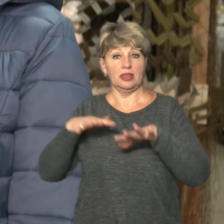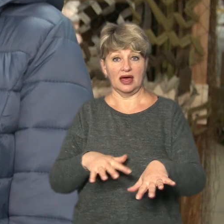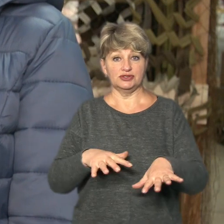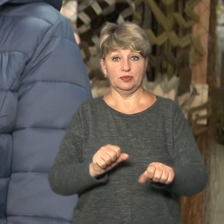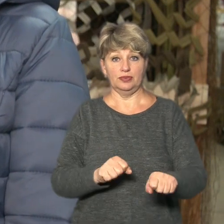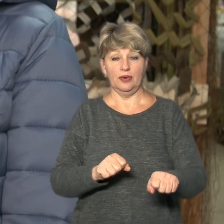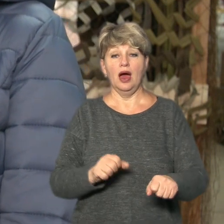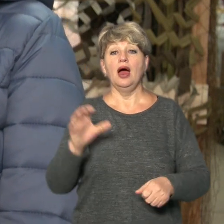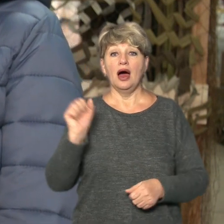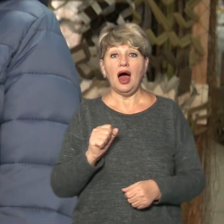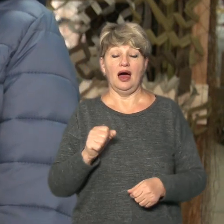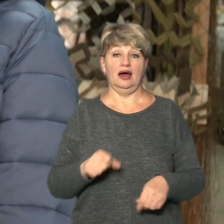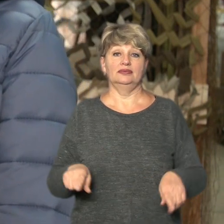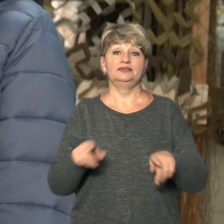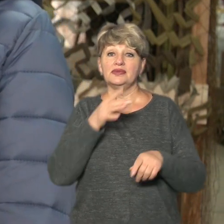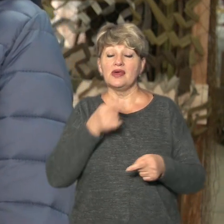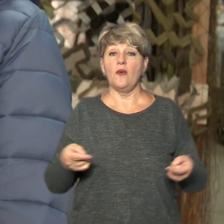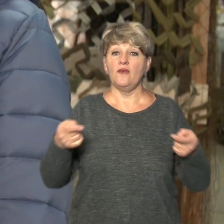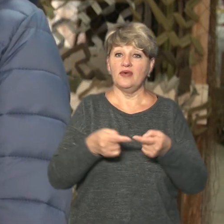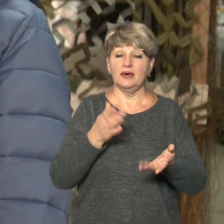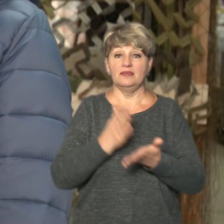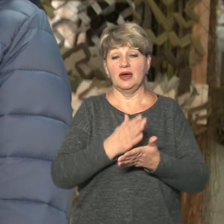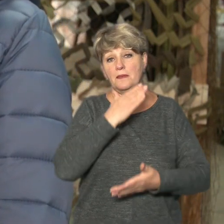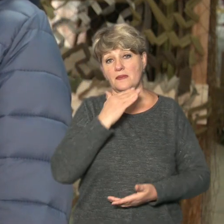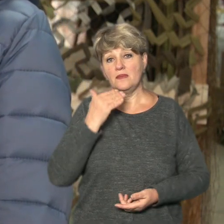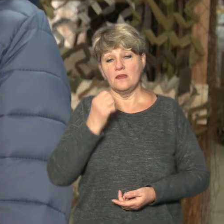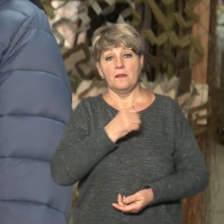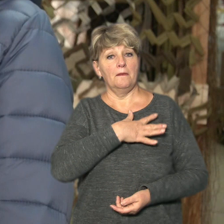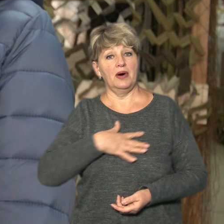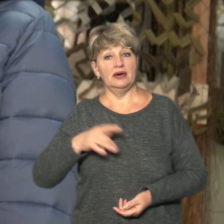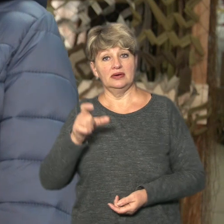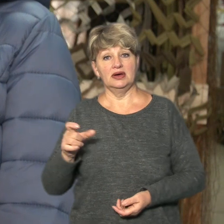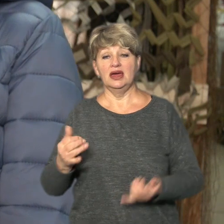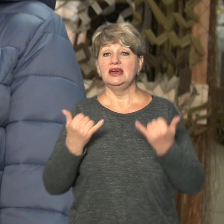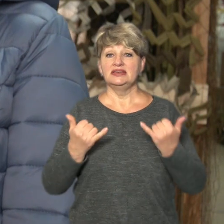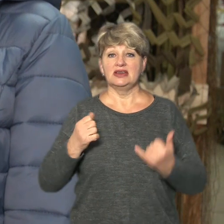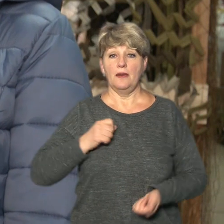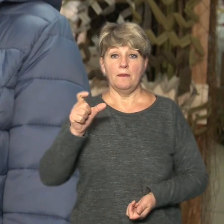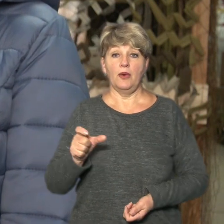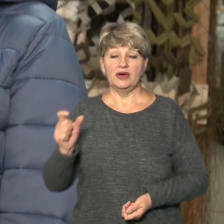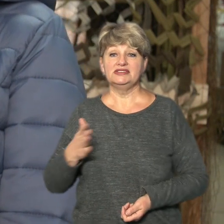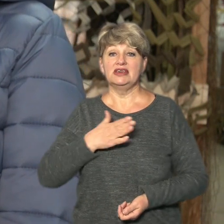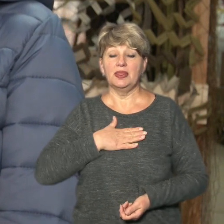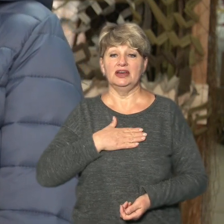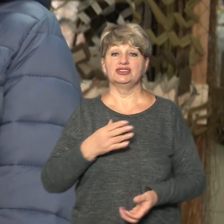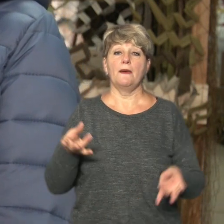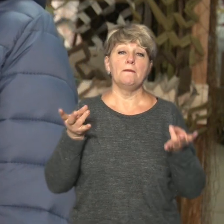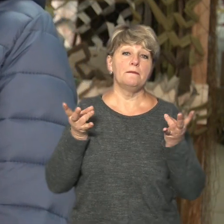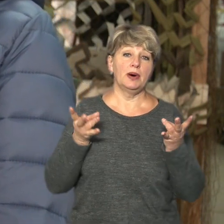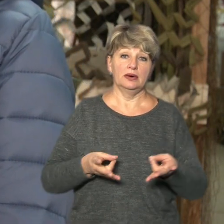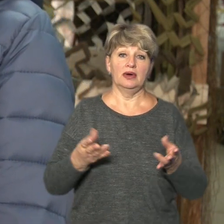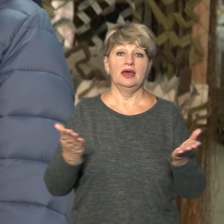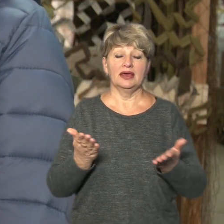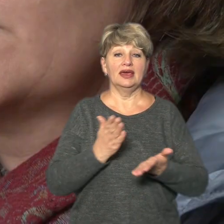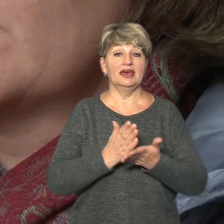поряд з цим ми маємо і велику кількість поранених і наразі поранені бійці наші потребують які знаходяться